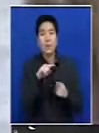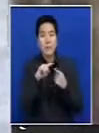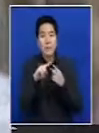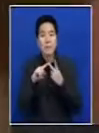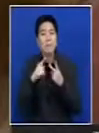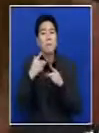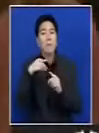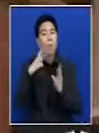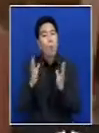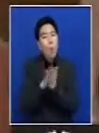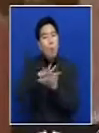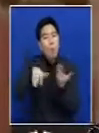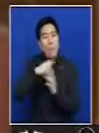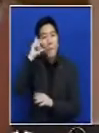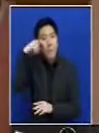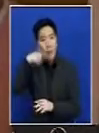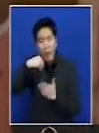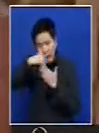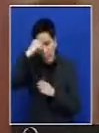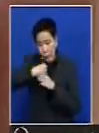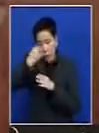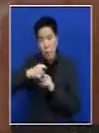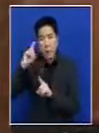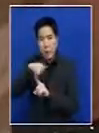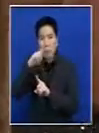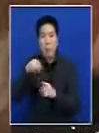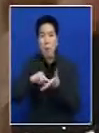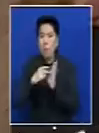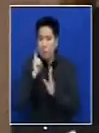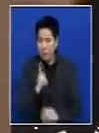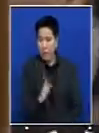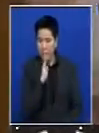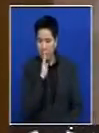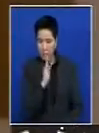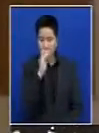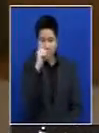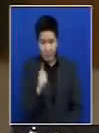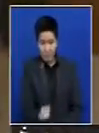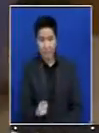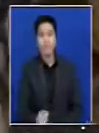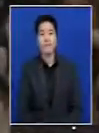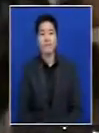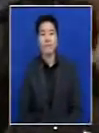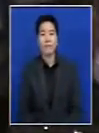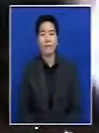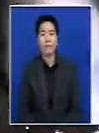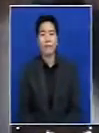าจากมหาวิทยาลัยออกซ์ฟอร์ดและก็ได้รับการยกย่องว่าเป็นคนซื่อสัตย์คนหนึ่งเลยล่ะค่ะ